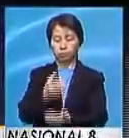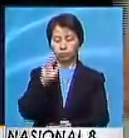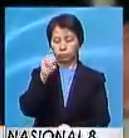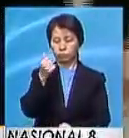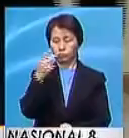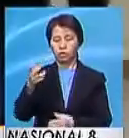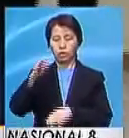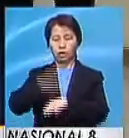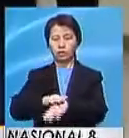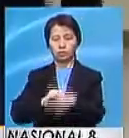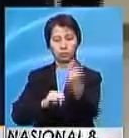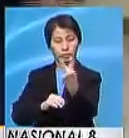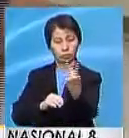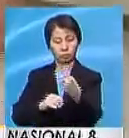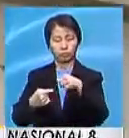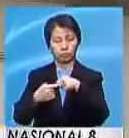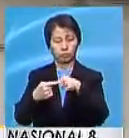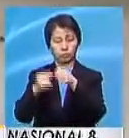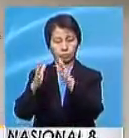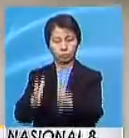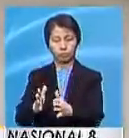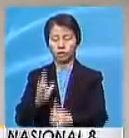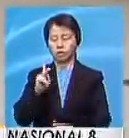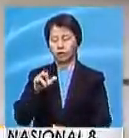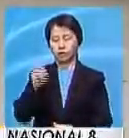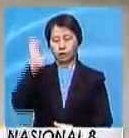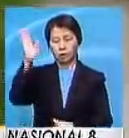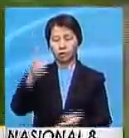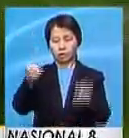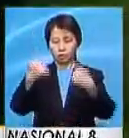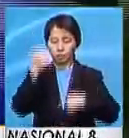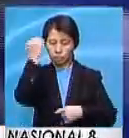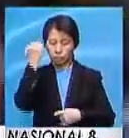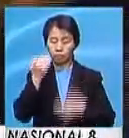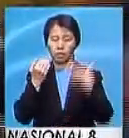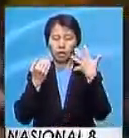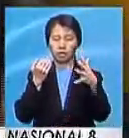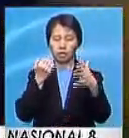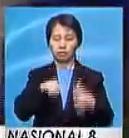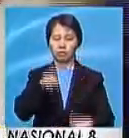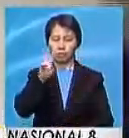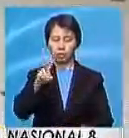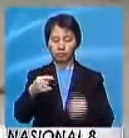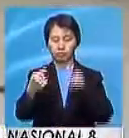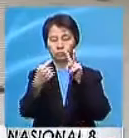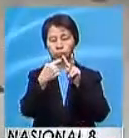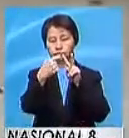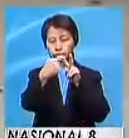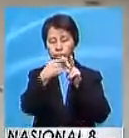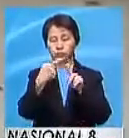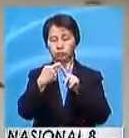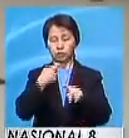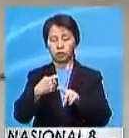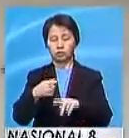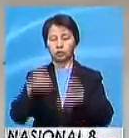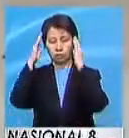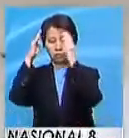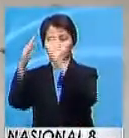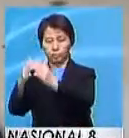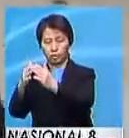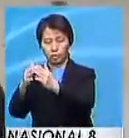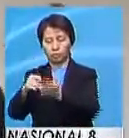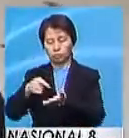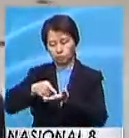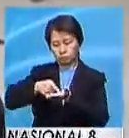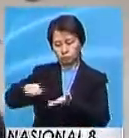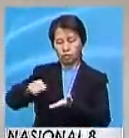ke atas kedua-dua tertuduh. Kes akan disebut semula 5 Februari ini. Kedua-dua tertuduh yang berasal dari Pekan Pahang